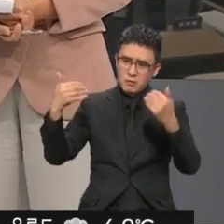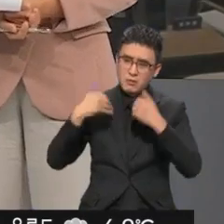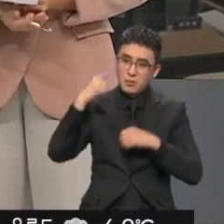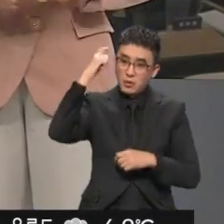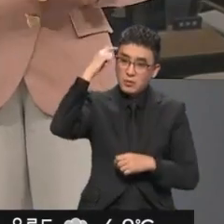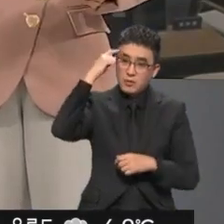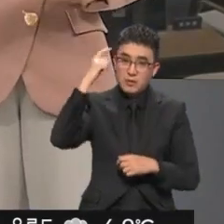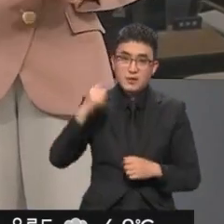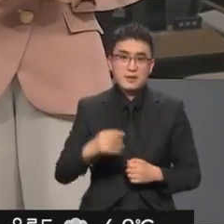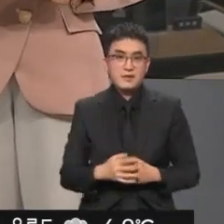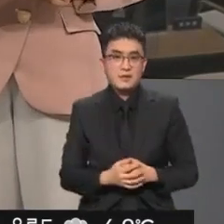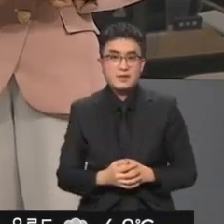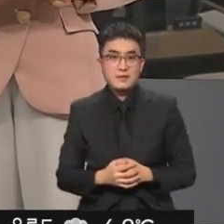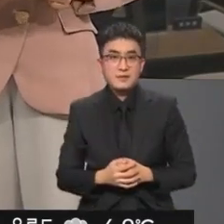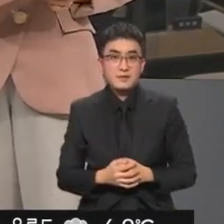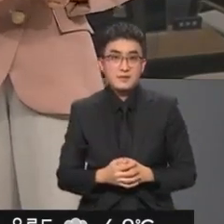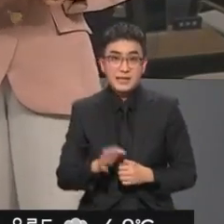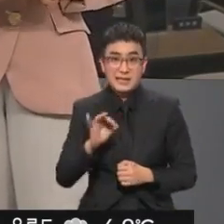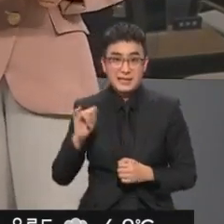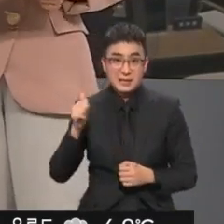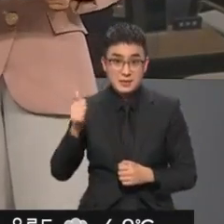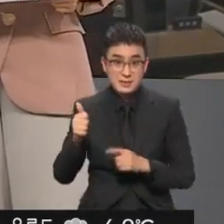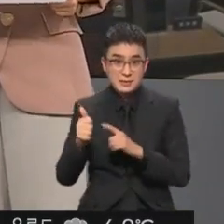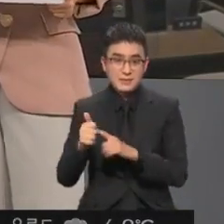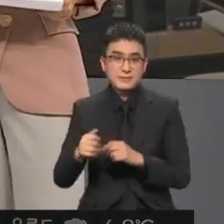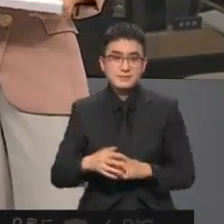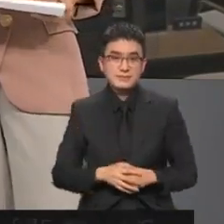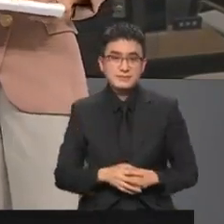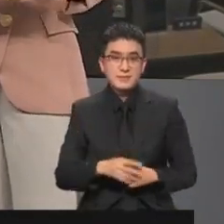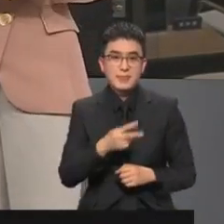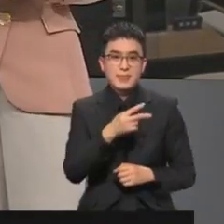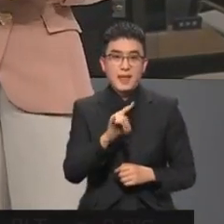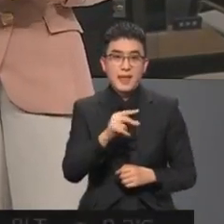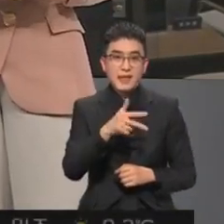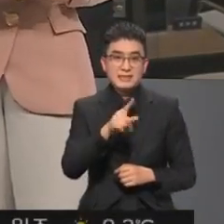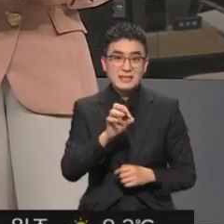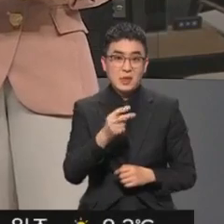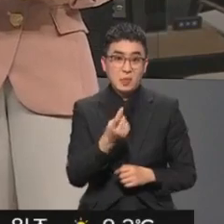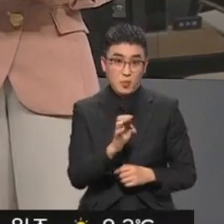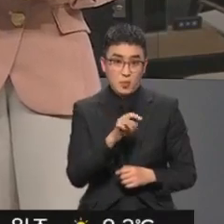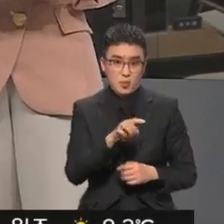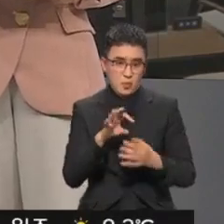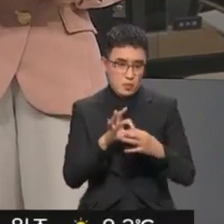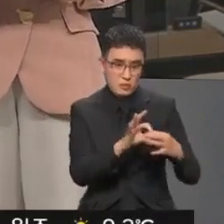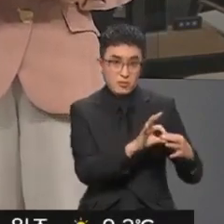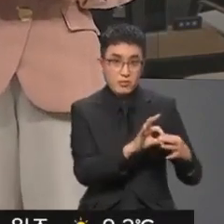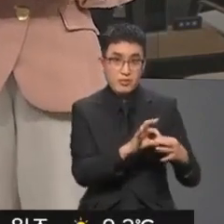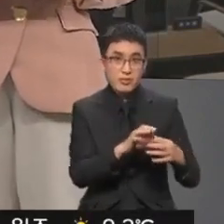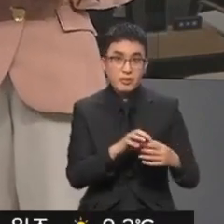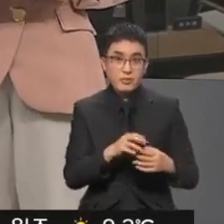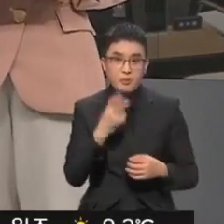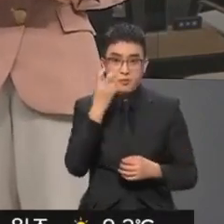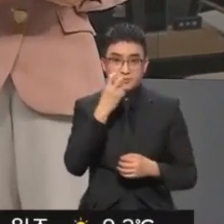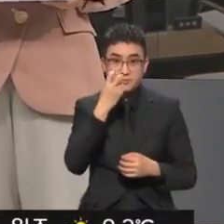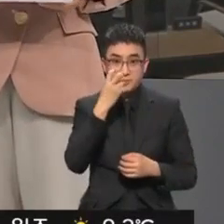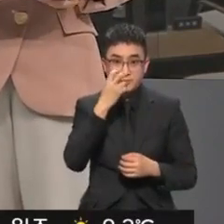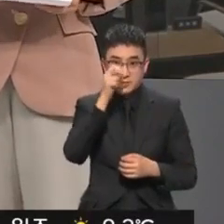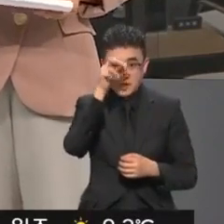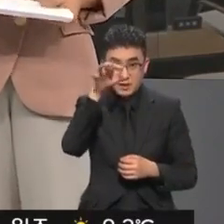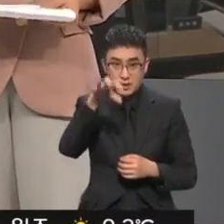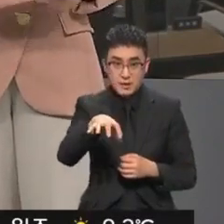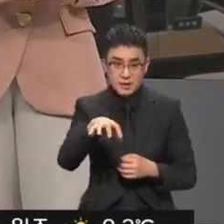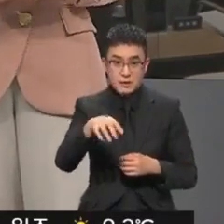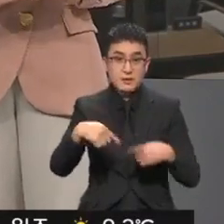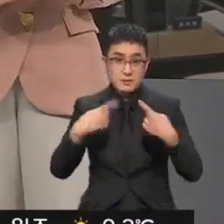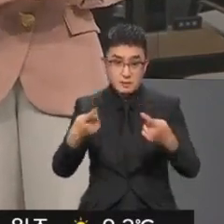대표 당장은 대장동 의혹과 관련해서 검찰에 출석을 해야 하는 상황이죠. 오는 10일 11시에 출석한다고 오늘